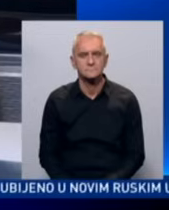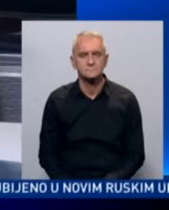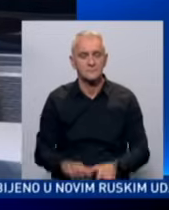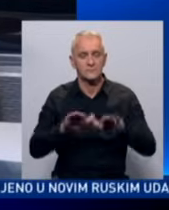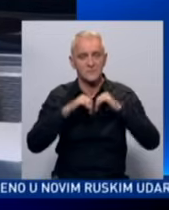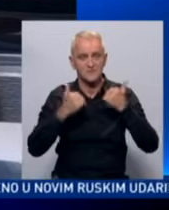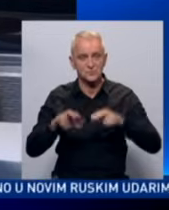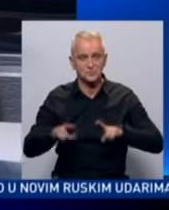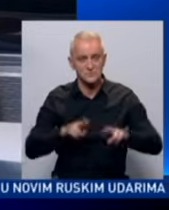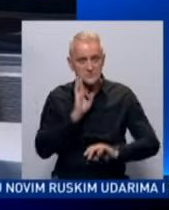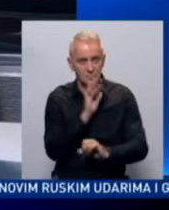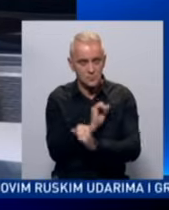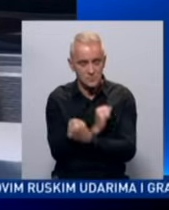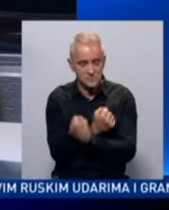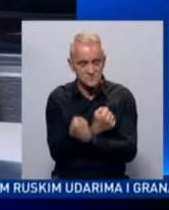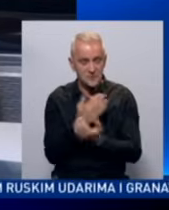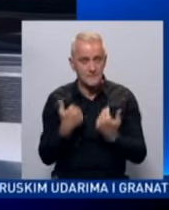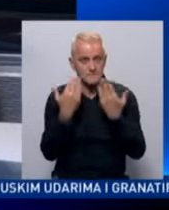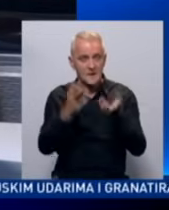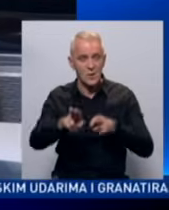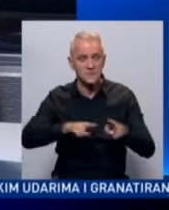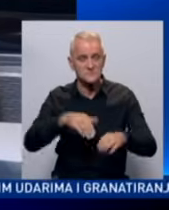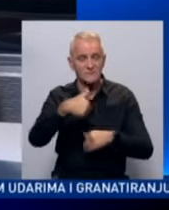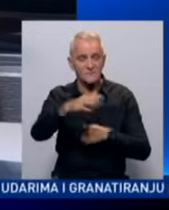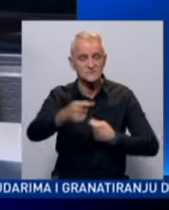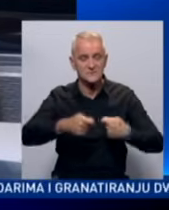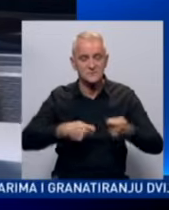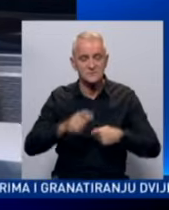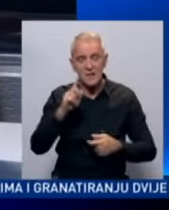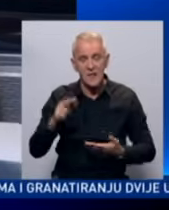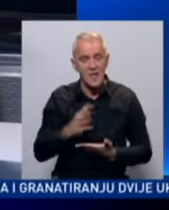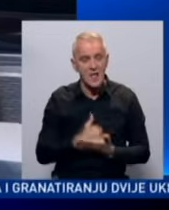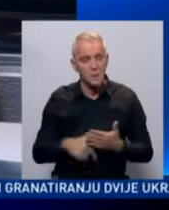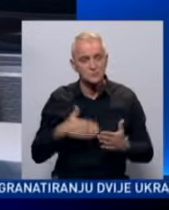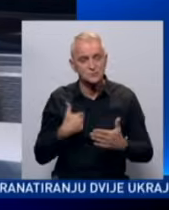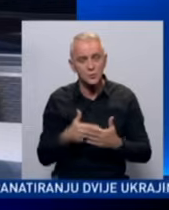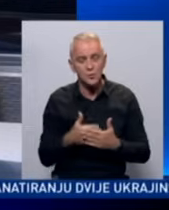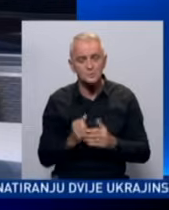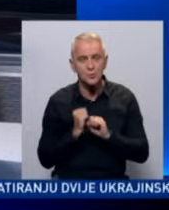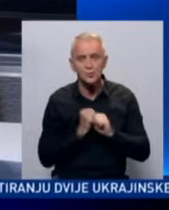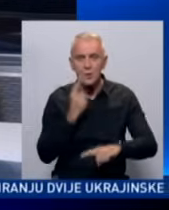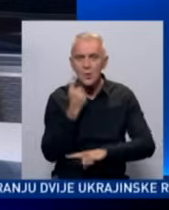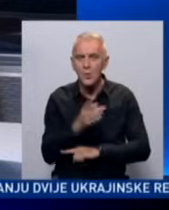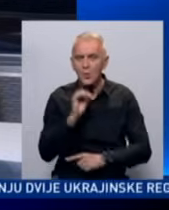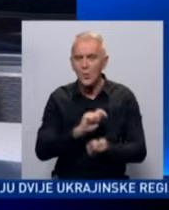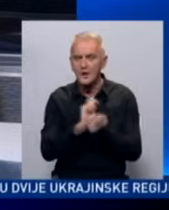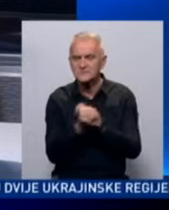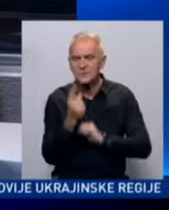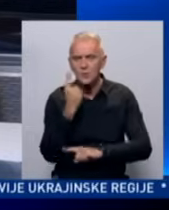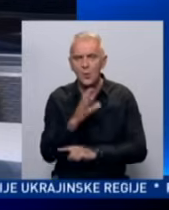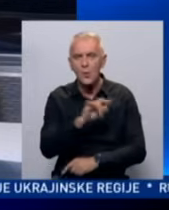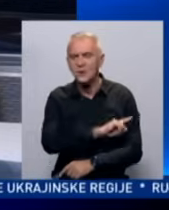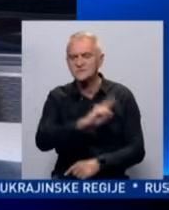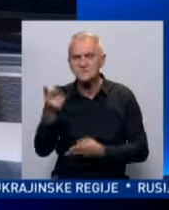Vijeće ministara Bosne i Hercegovine na prijedlog Ministarstva vanjske trgovine i ekonomskih odnosa donijelo je odluku o izmjeni odluke o